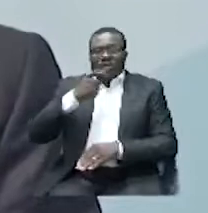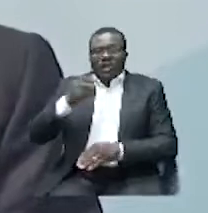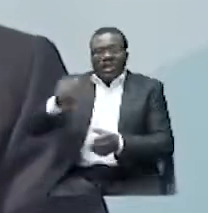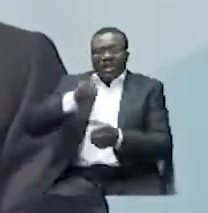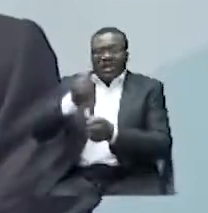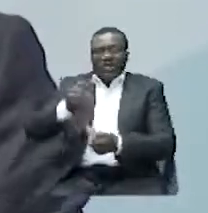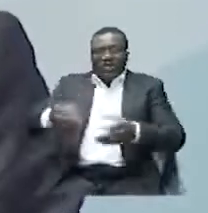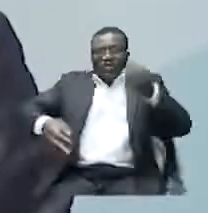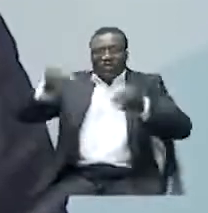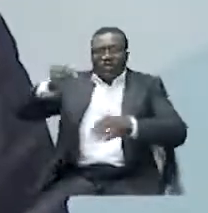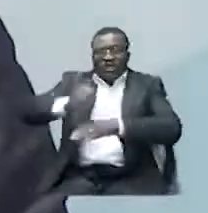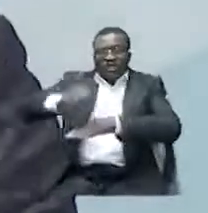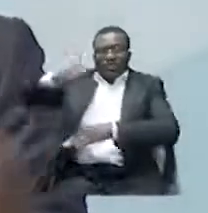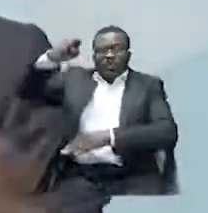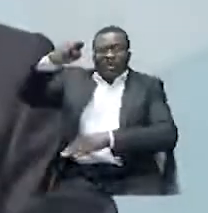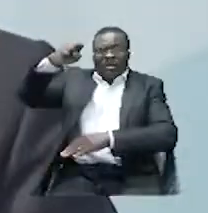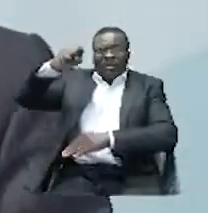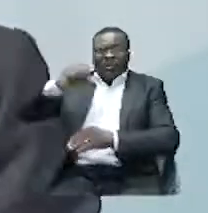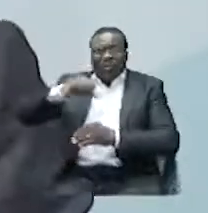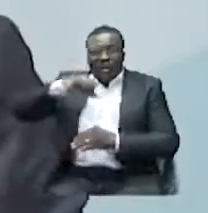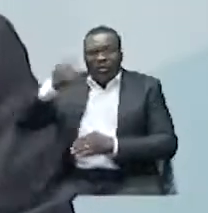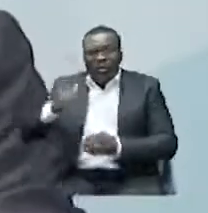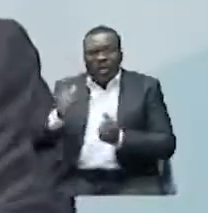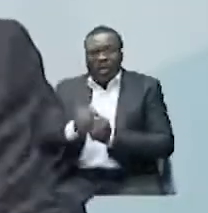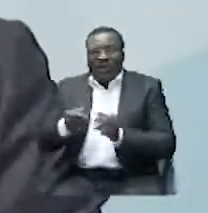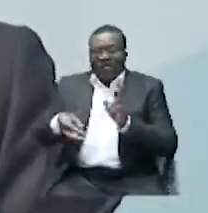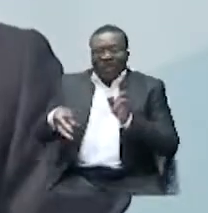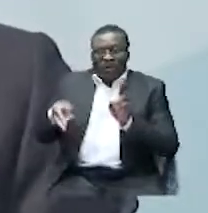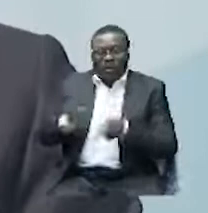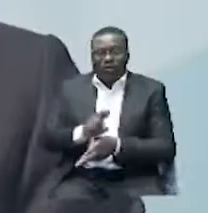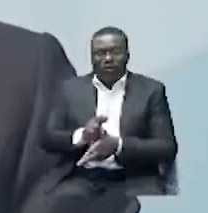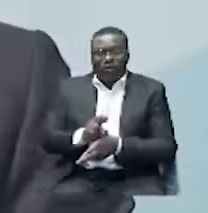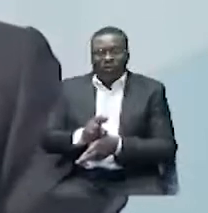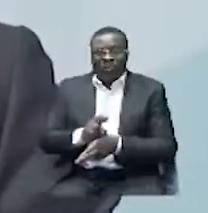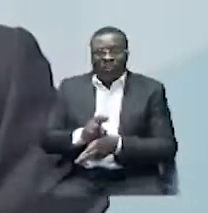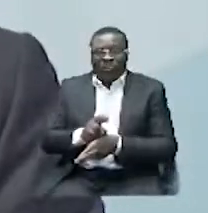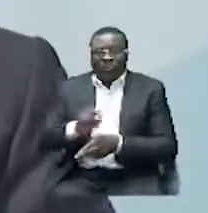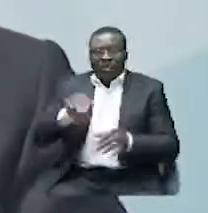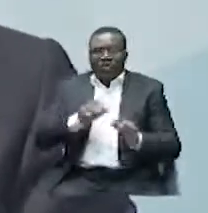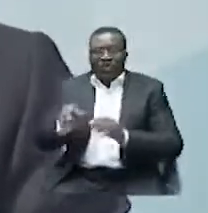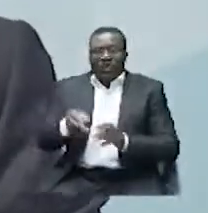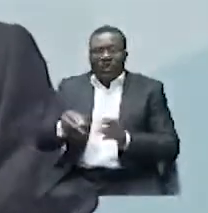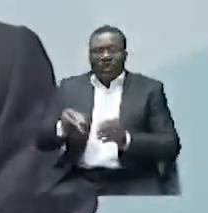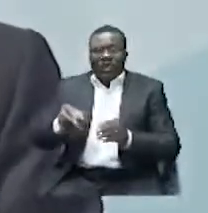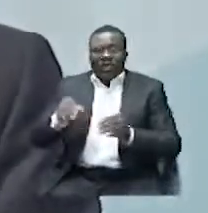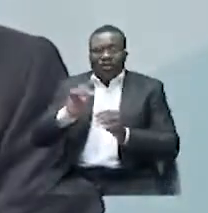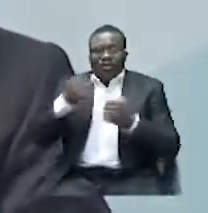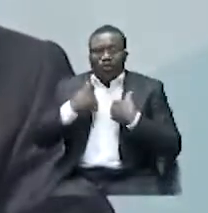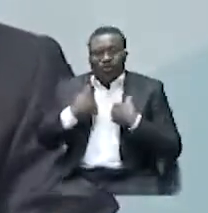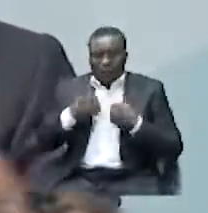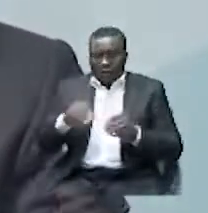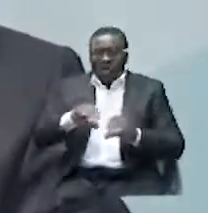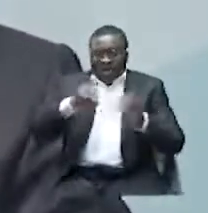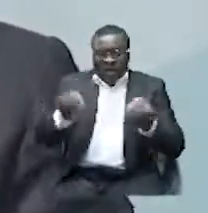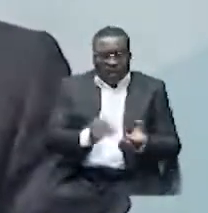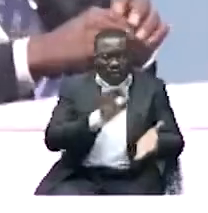l'institution judiciaire suprême. Demain, avec nos réformes, la Cour suprême sera appelée Cour de cassation, parce que nous aurons la Cour des comptes qui